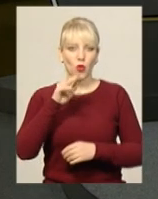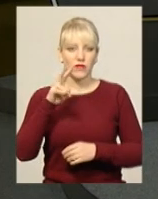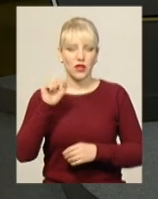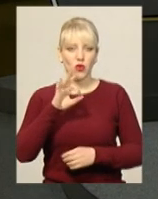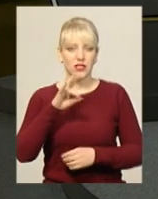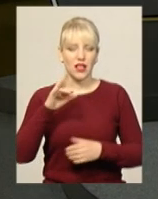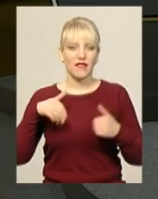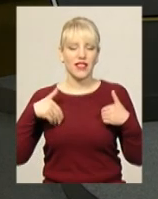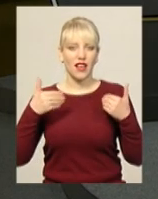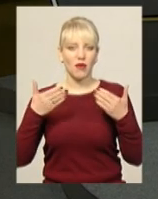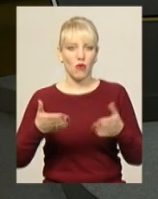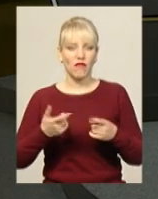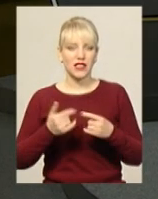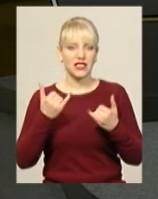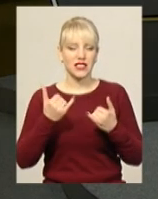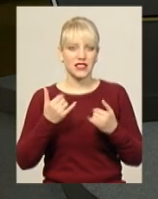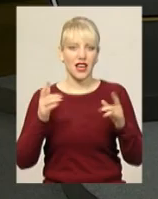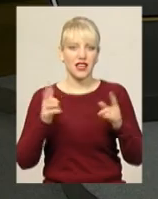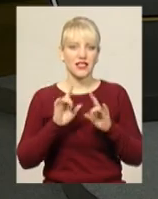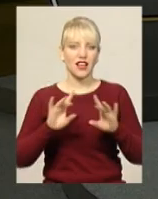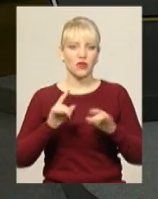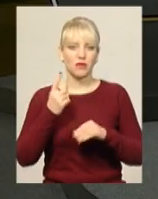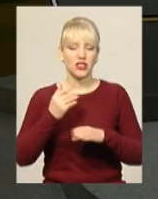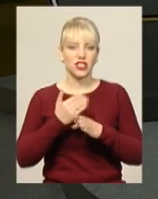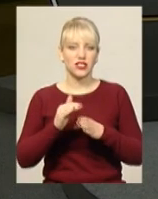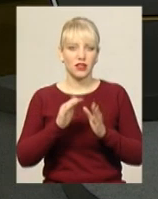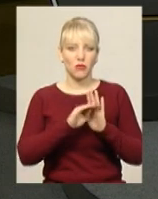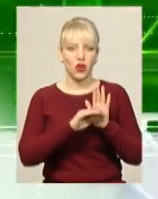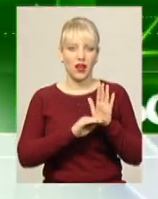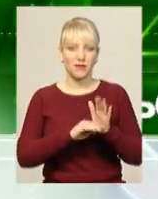Фіновська. Ми вітаємо вас. І зараз анонс першої частини програми.